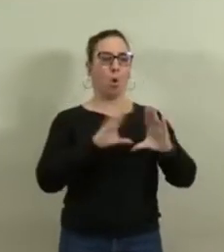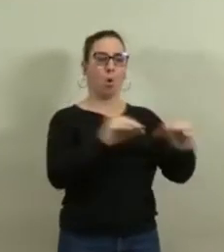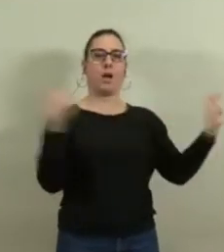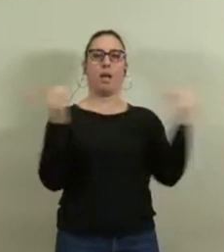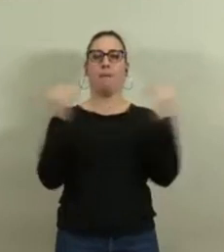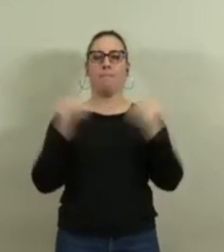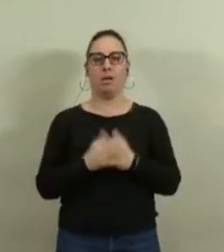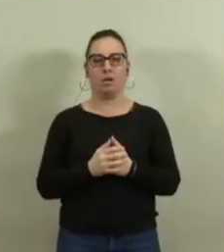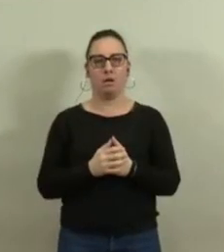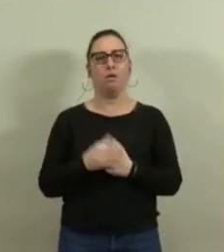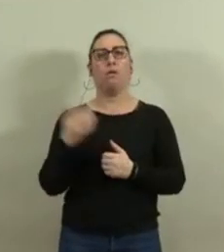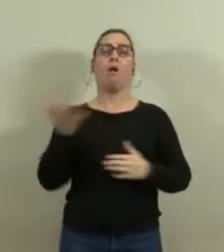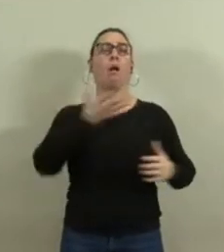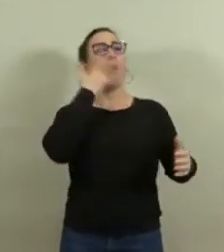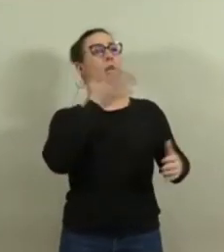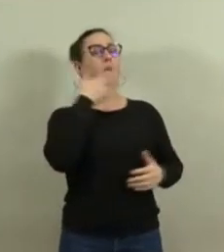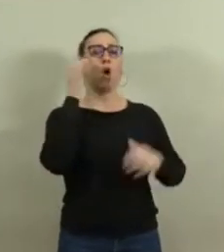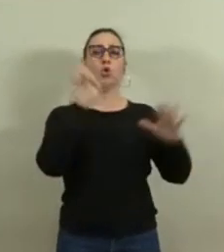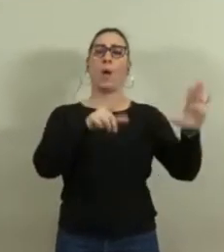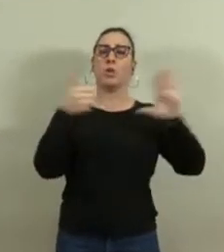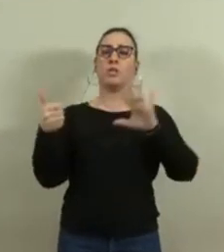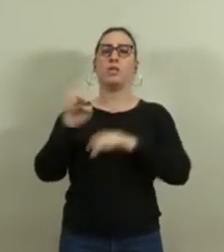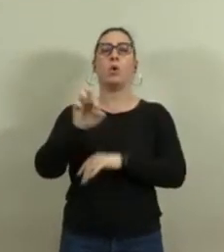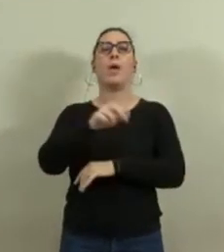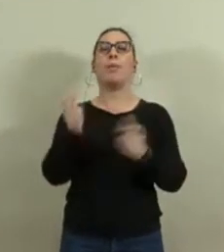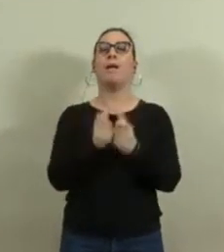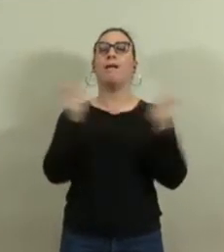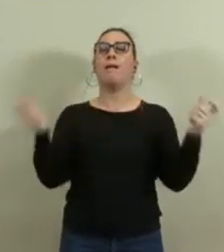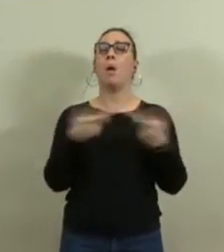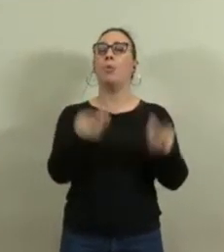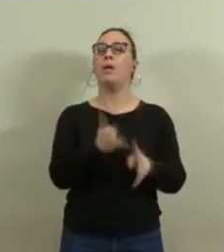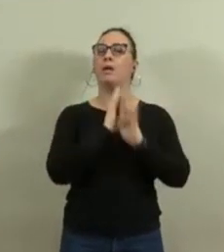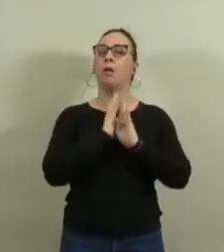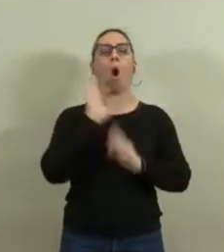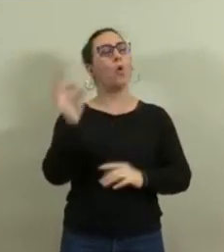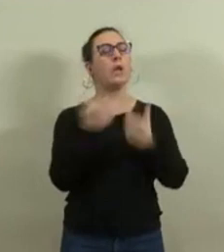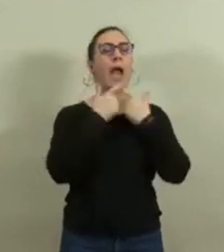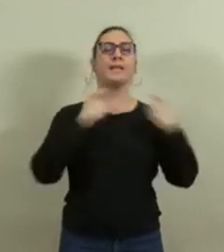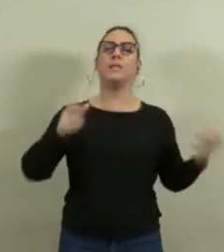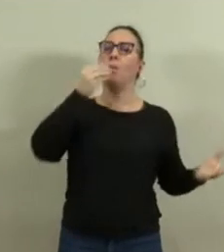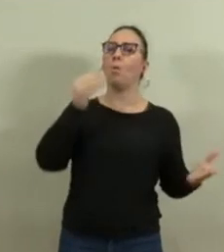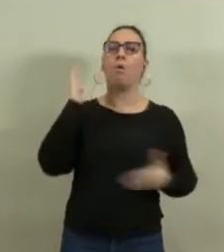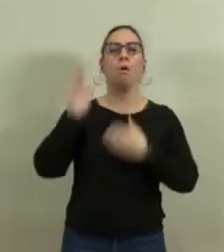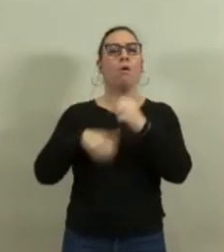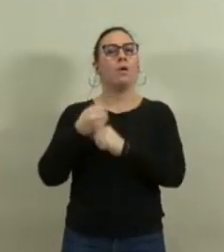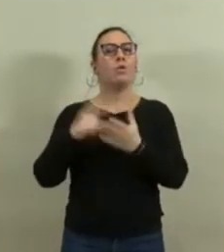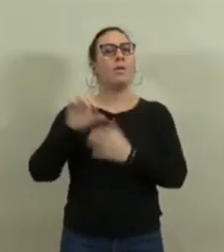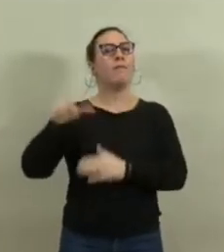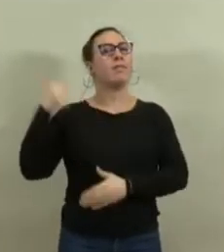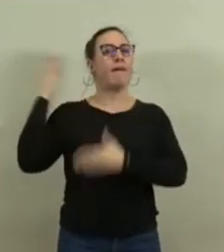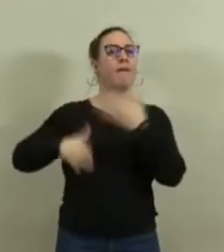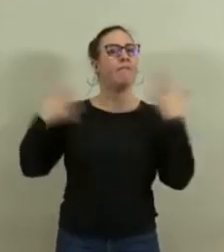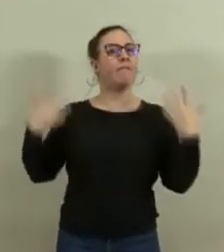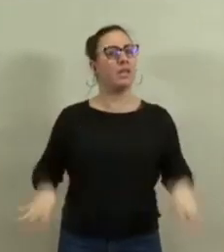vantez de 76 ERP, établissements recevant du public, mis en accessibilité fin 2021.